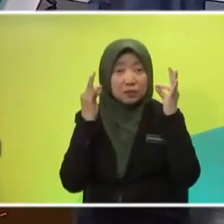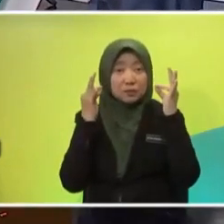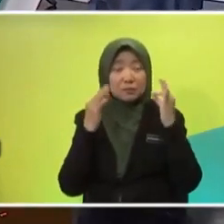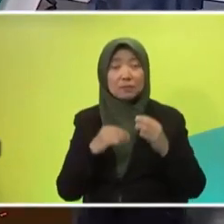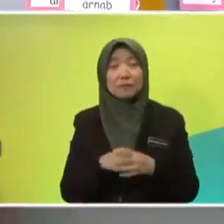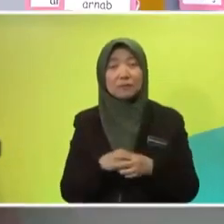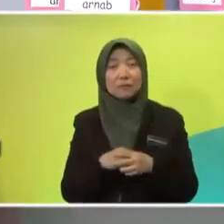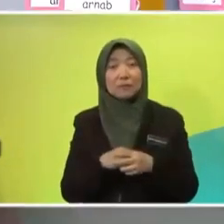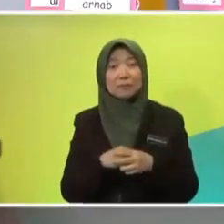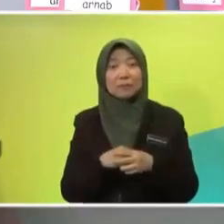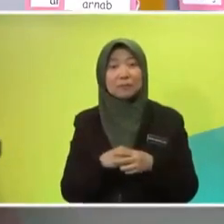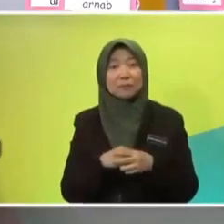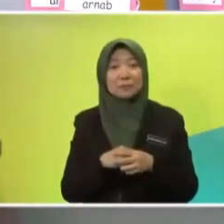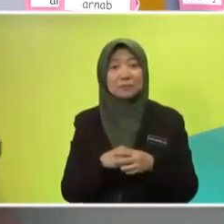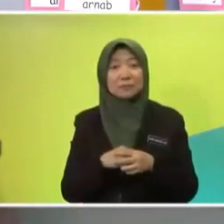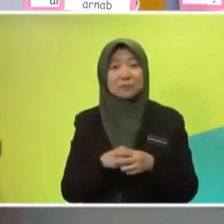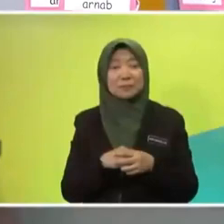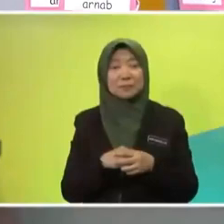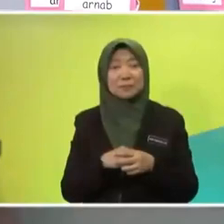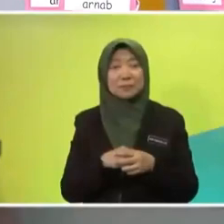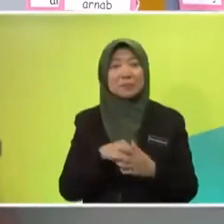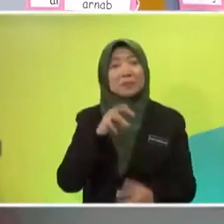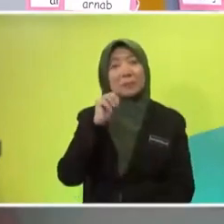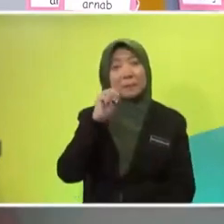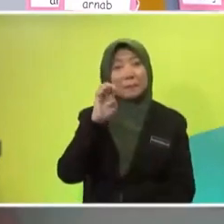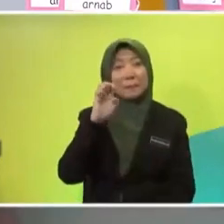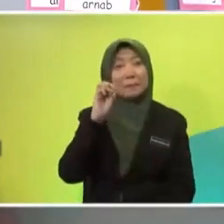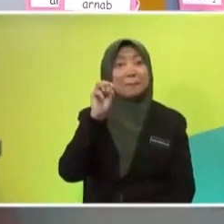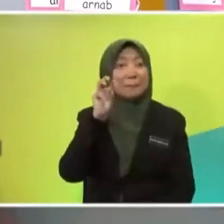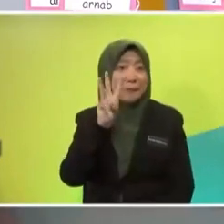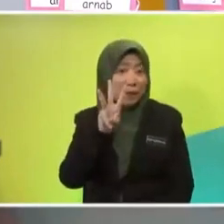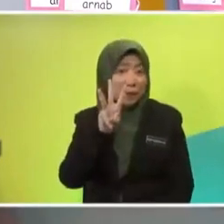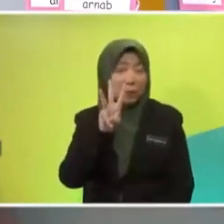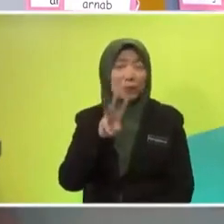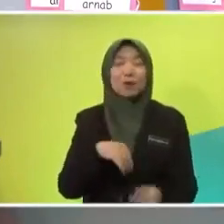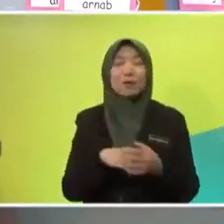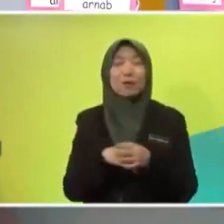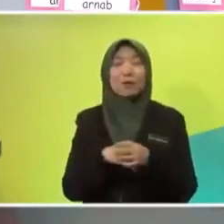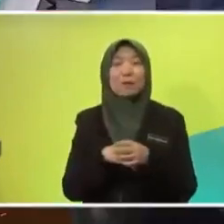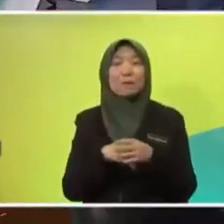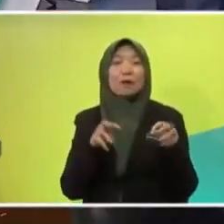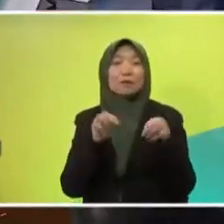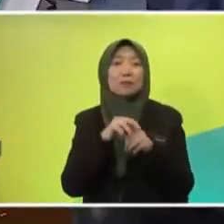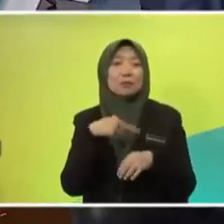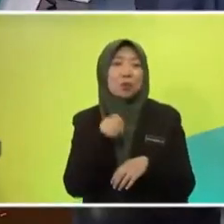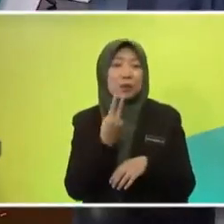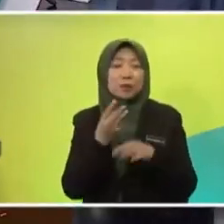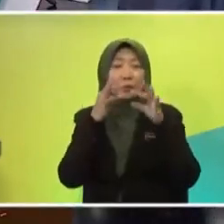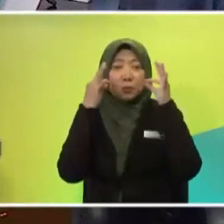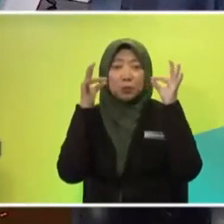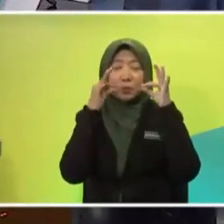dengar. Miau. Ya, sopan je. Itu bunyi kucing manja. Okey,